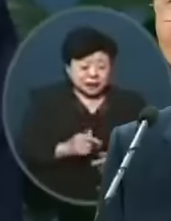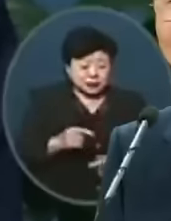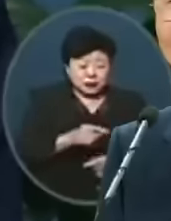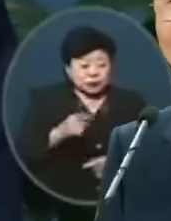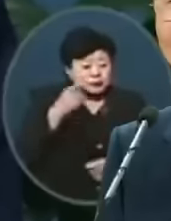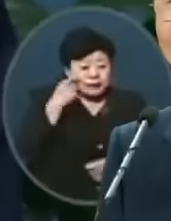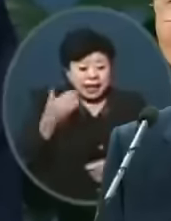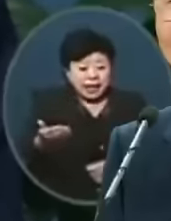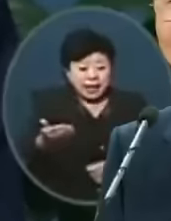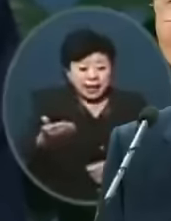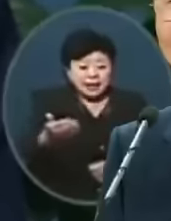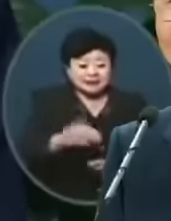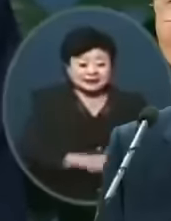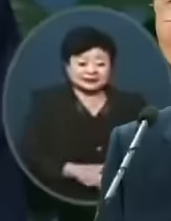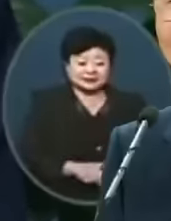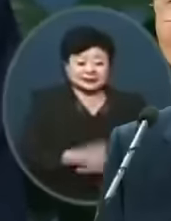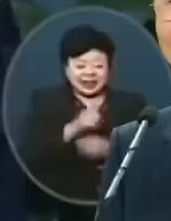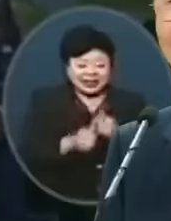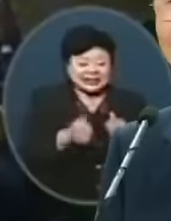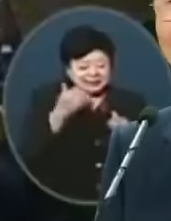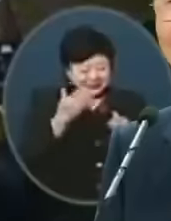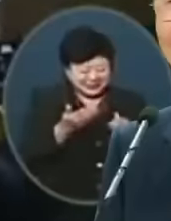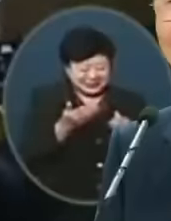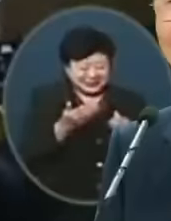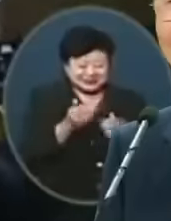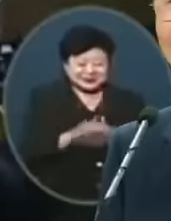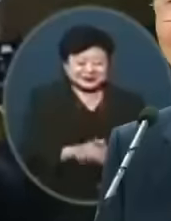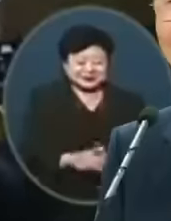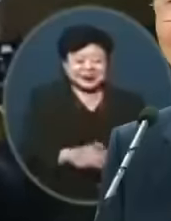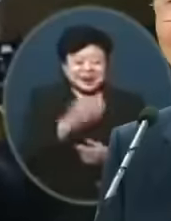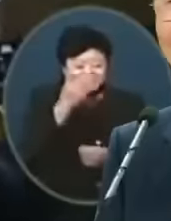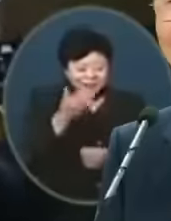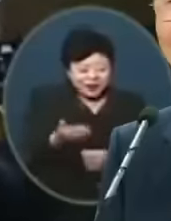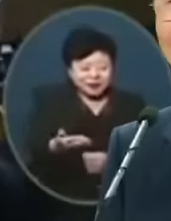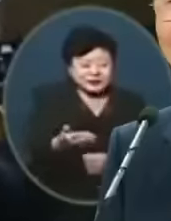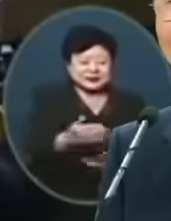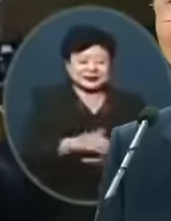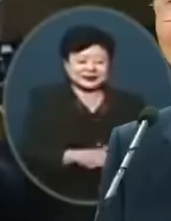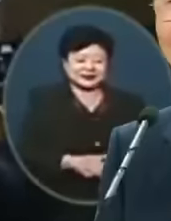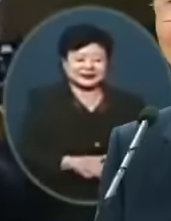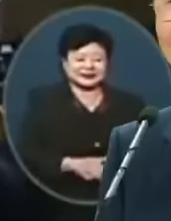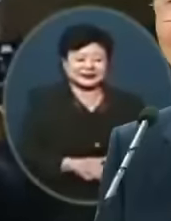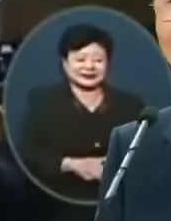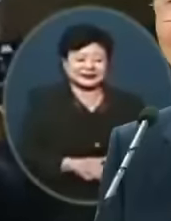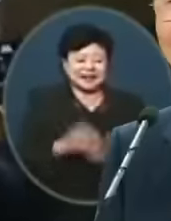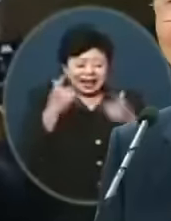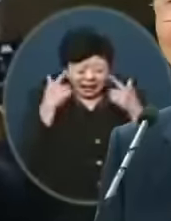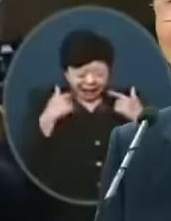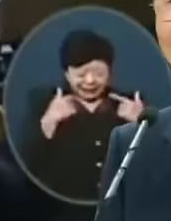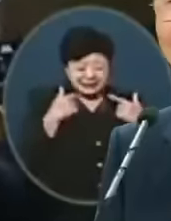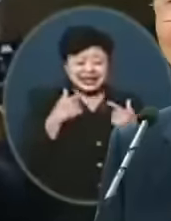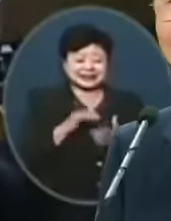무엇이겠습니까? 우리 하나님께서는 여러분을 위해서 항상